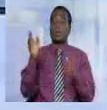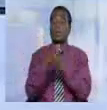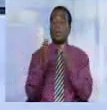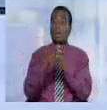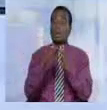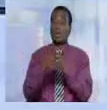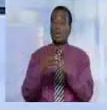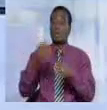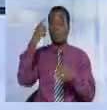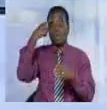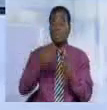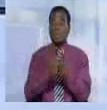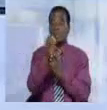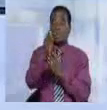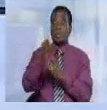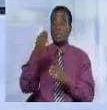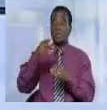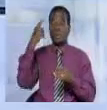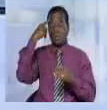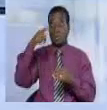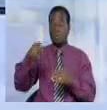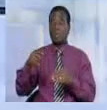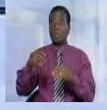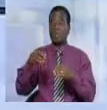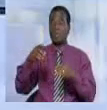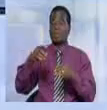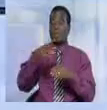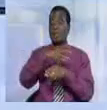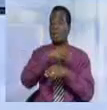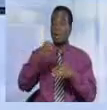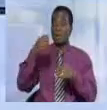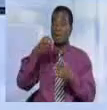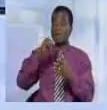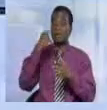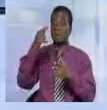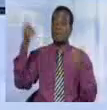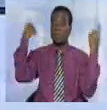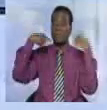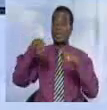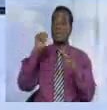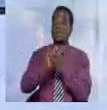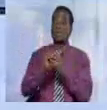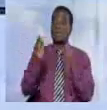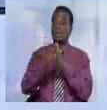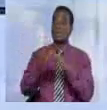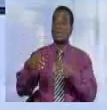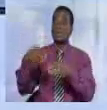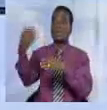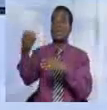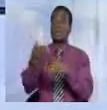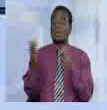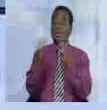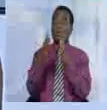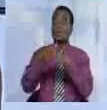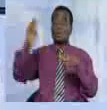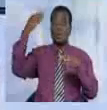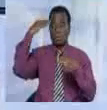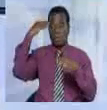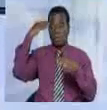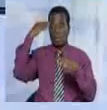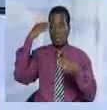définir une stratégie pour les ressources animales et halieutiques. Il s'est agi au cours de cet atelier qui a réuni le ministère des